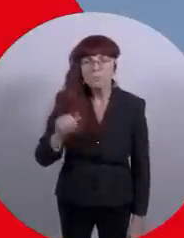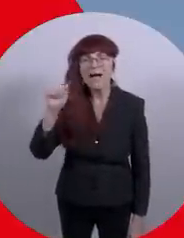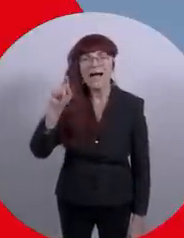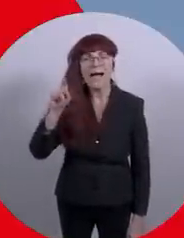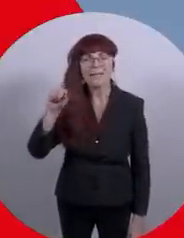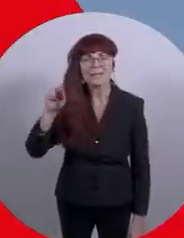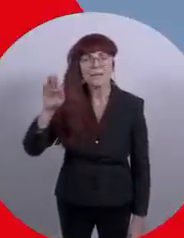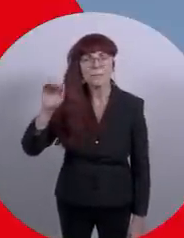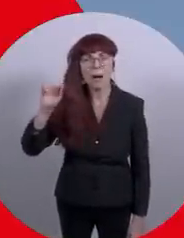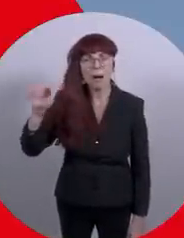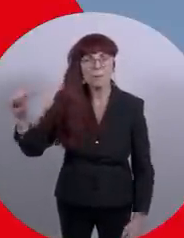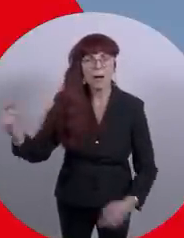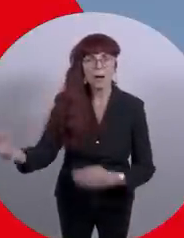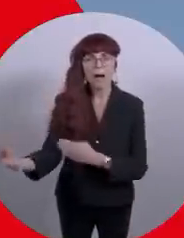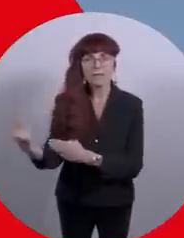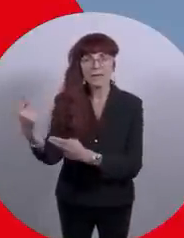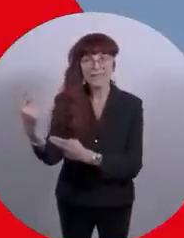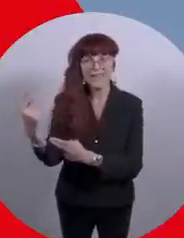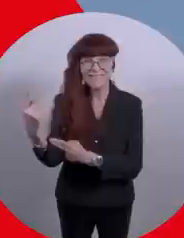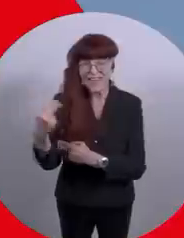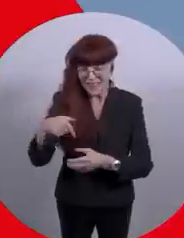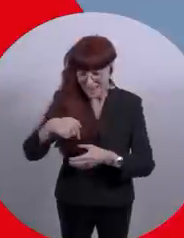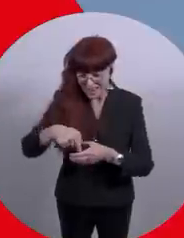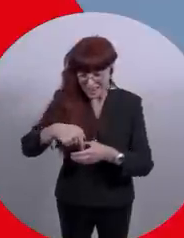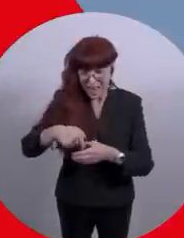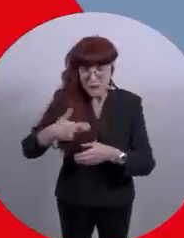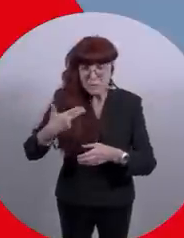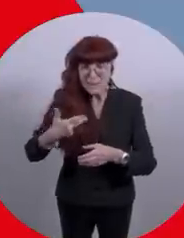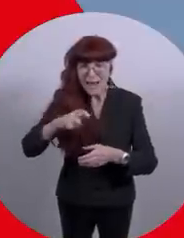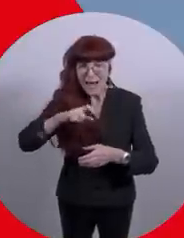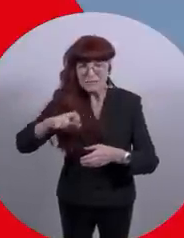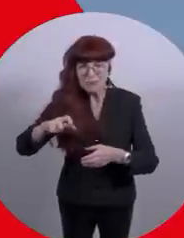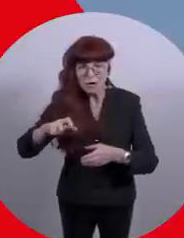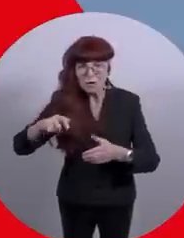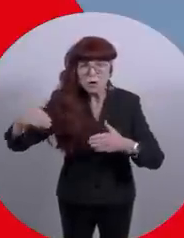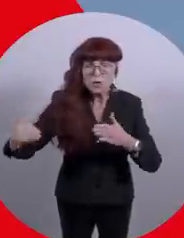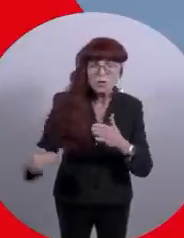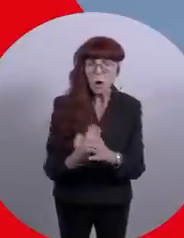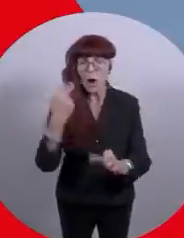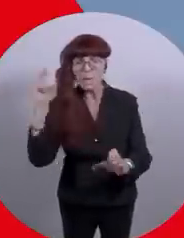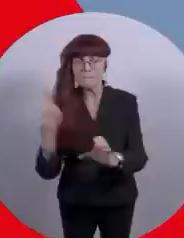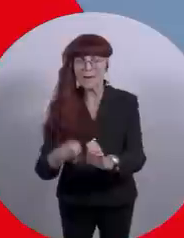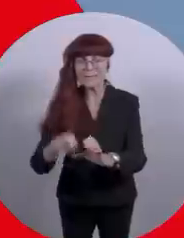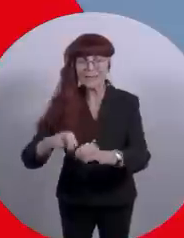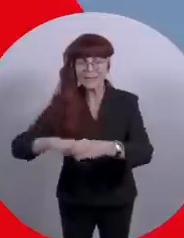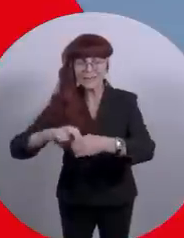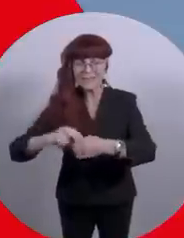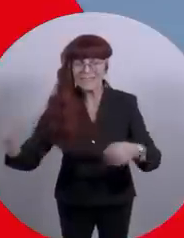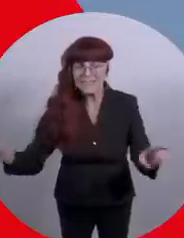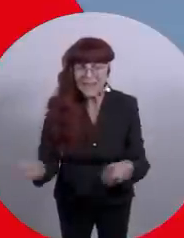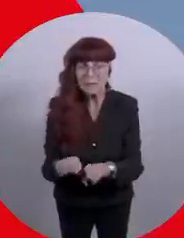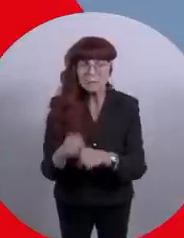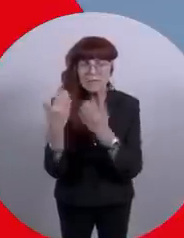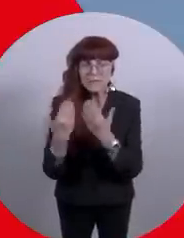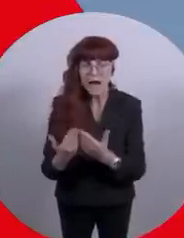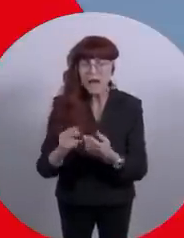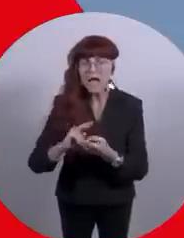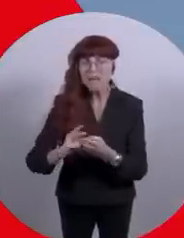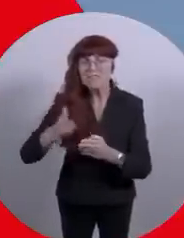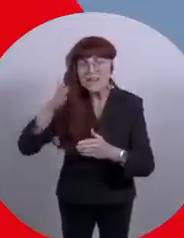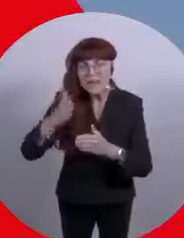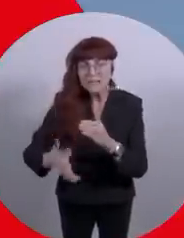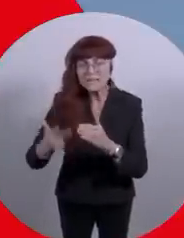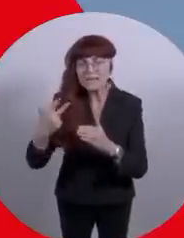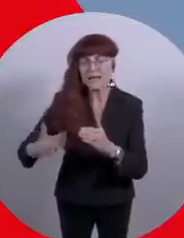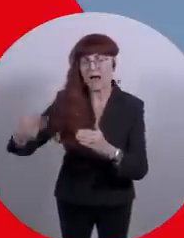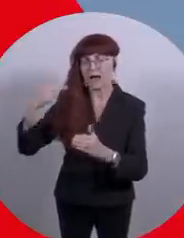haben wir in drei Wochen genauso viele neu Beitritte gehabt als wir Austritte hatten in den letzten drei